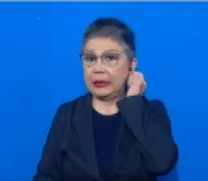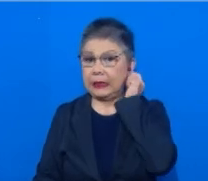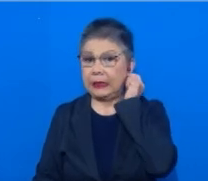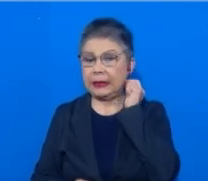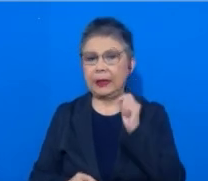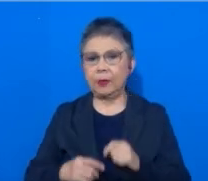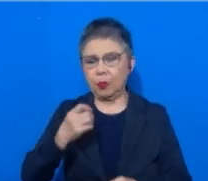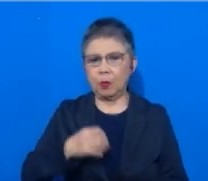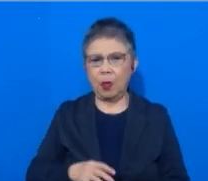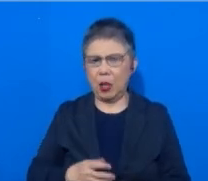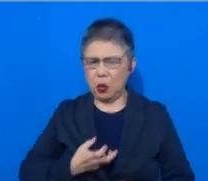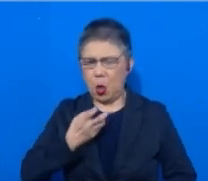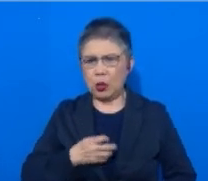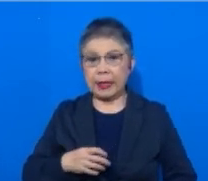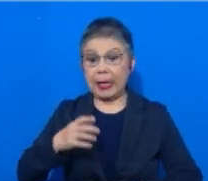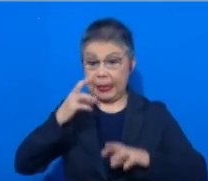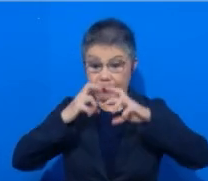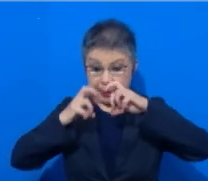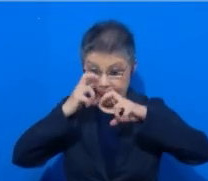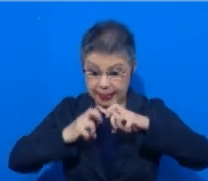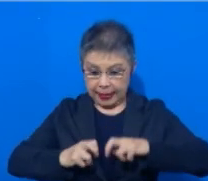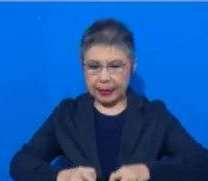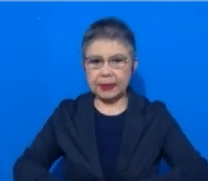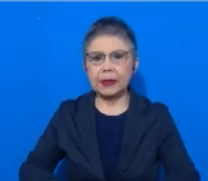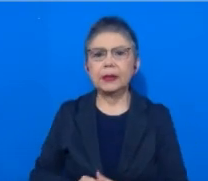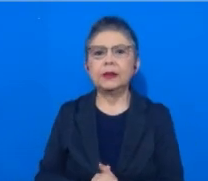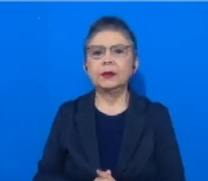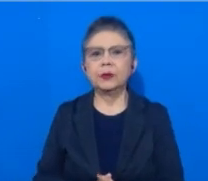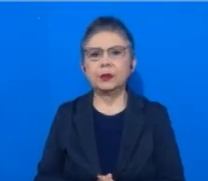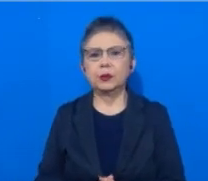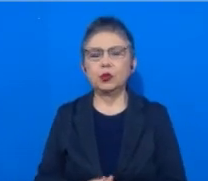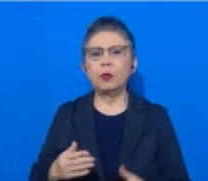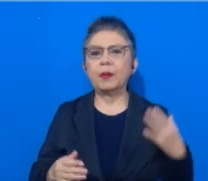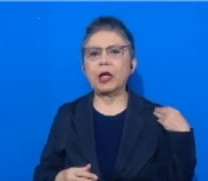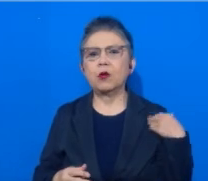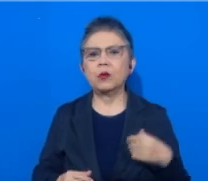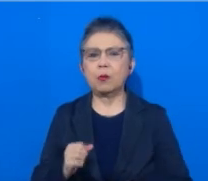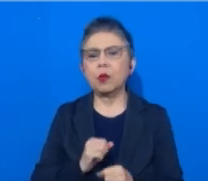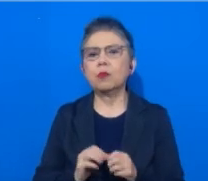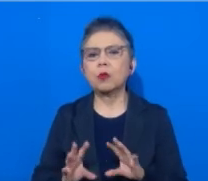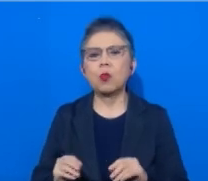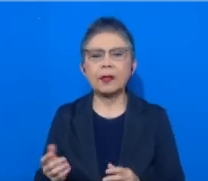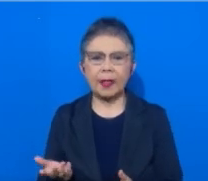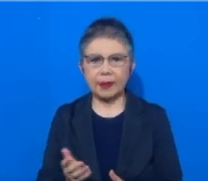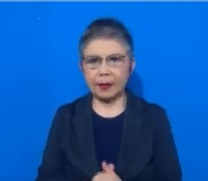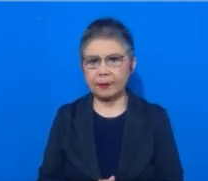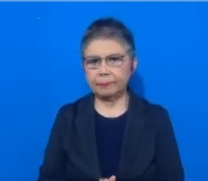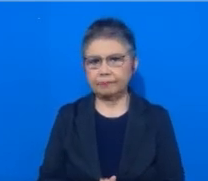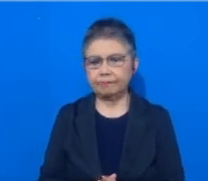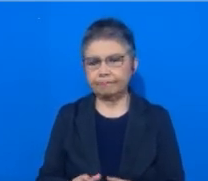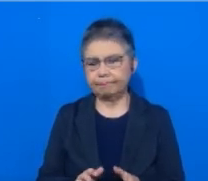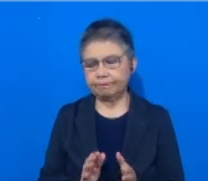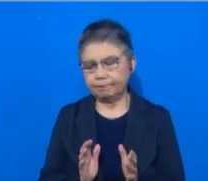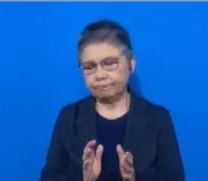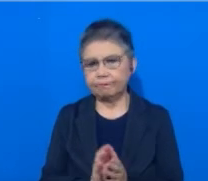FN Tengah menjalani pemeriksaan diit teranak tadi teraskrium Polda Jatim untuk mempertanggungjawabkan perbuatannya tim liputan CNN